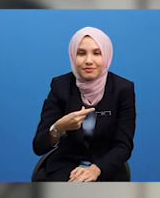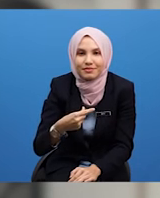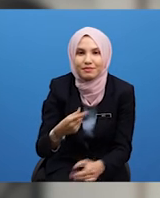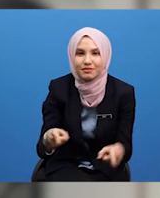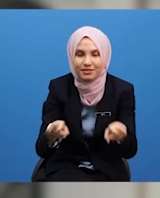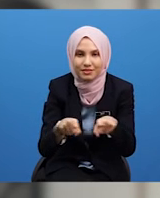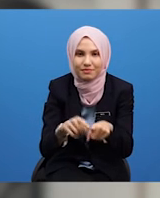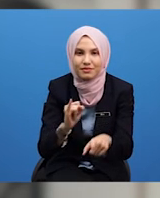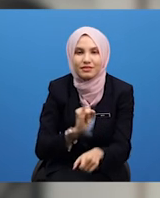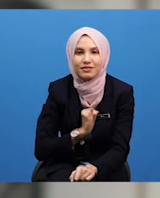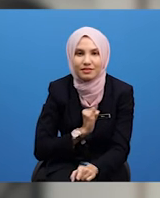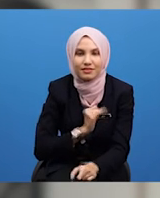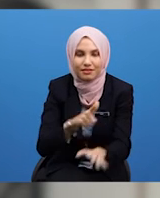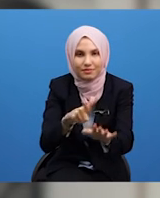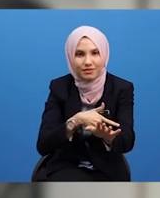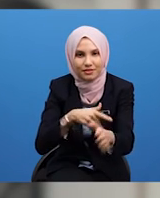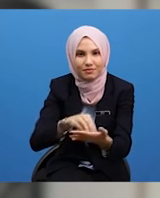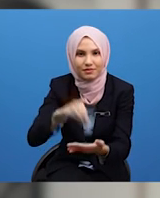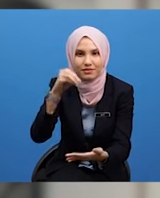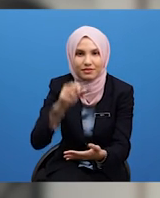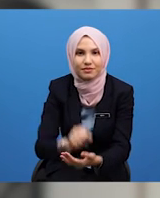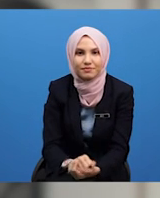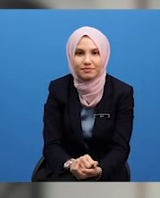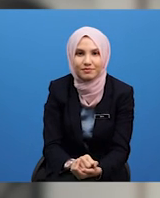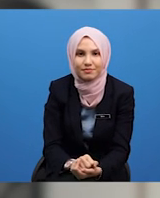saya sepanjang perjalanan pembelajaran tajuk kali ini.